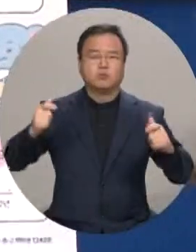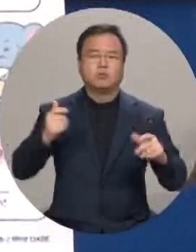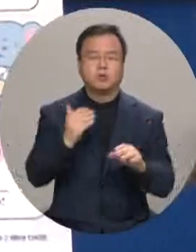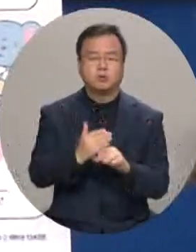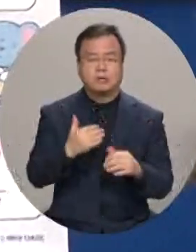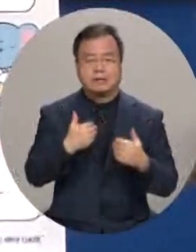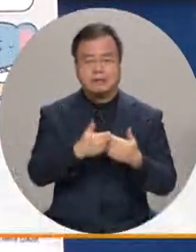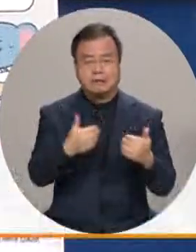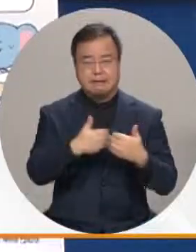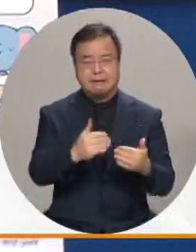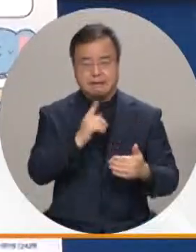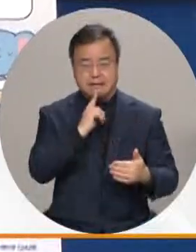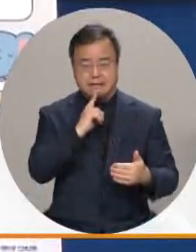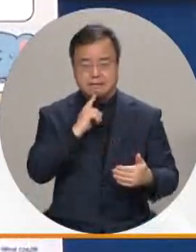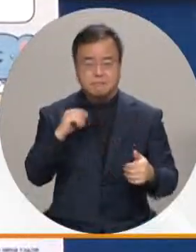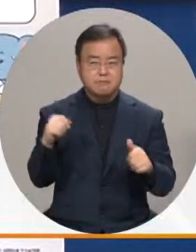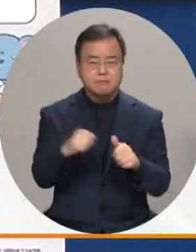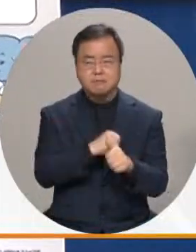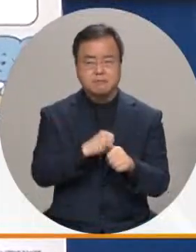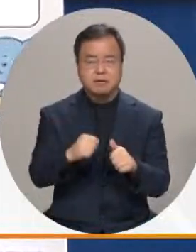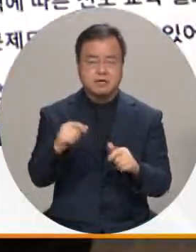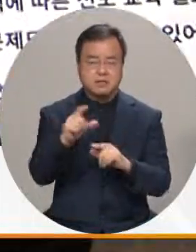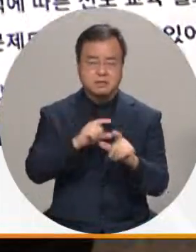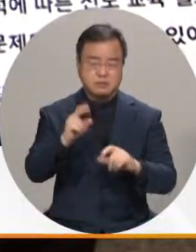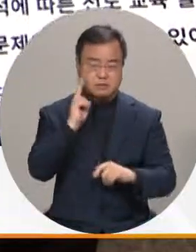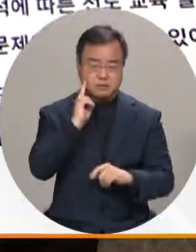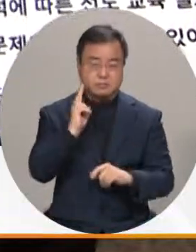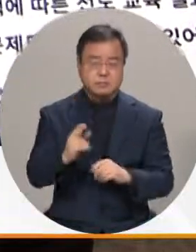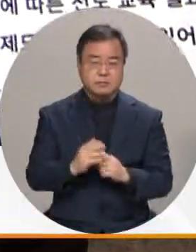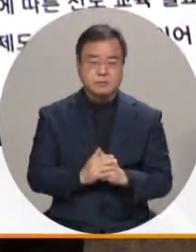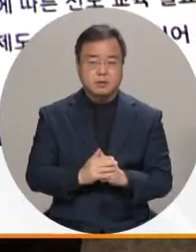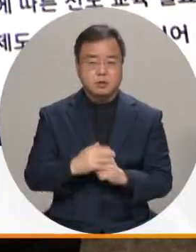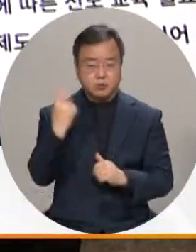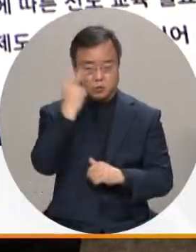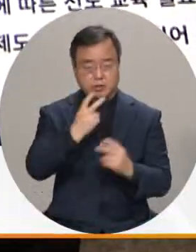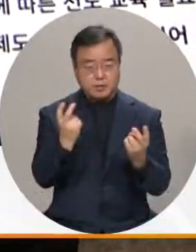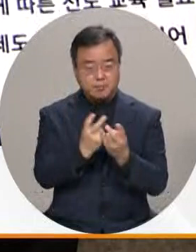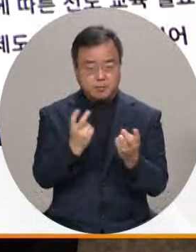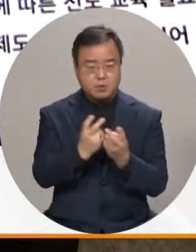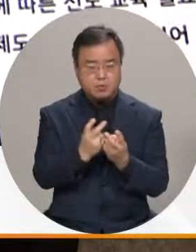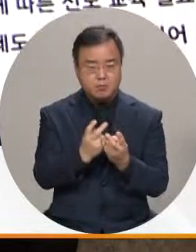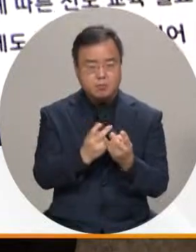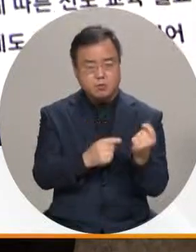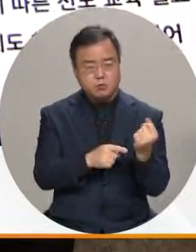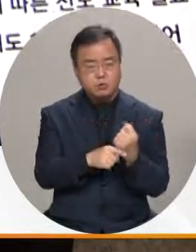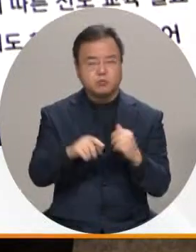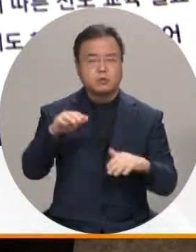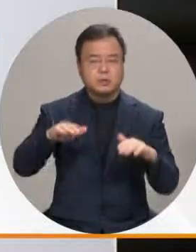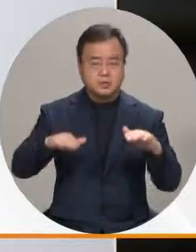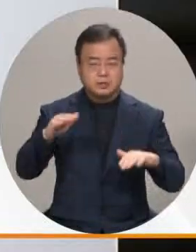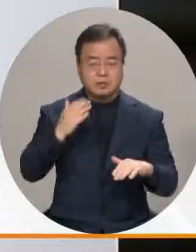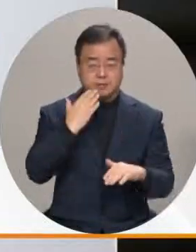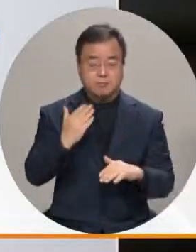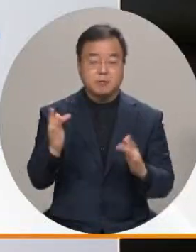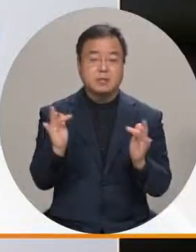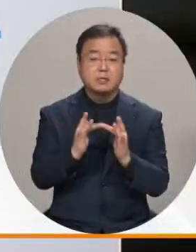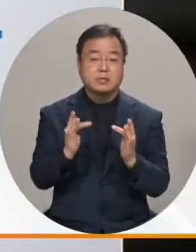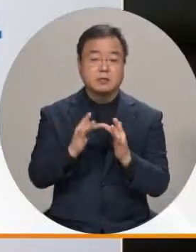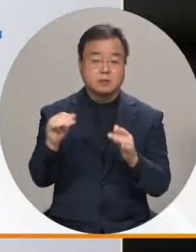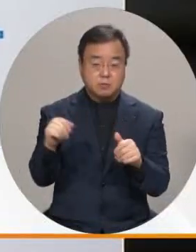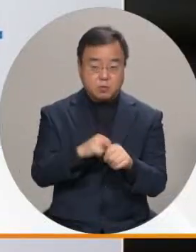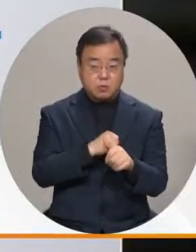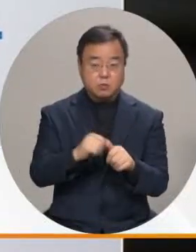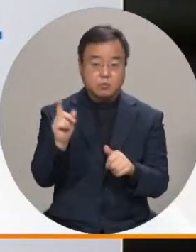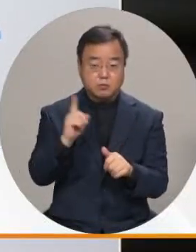폭력의 비중이 높습니다. 또그 조사 방식에 좀 차이에서 그 기인하는 거기도 한데, 사이버 폭력 같은